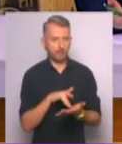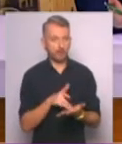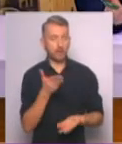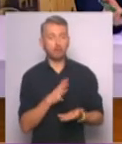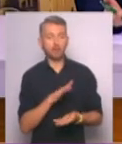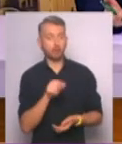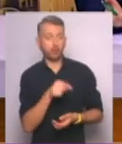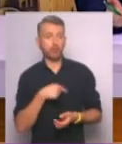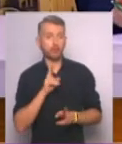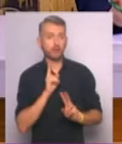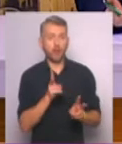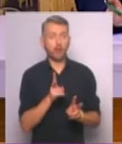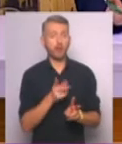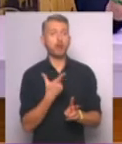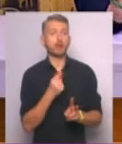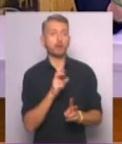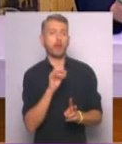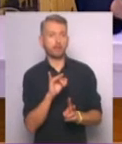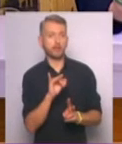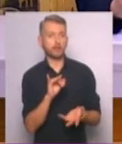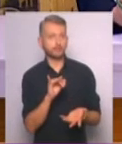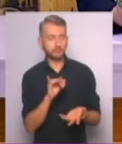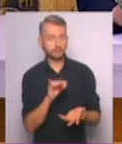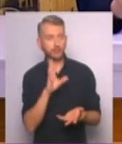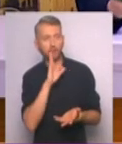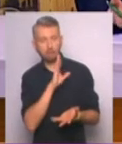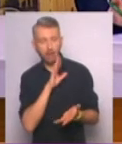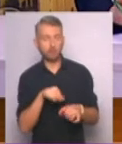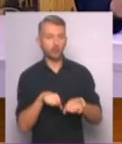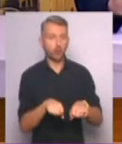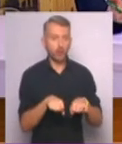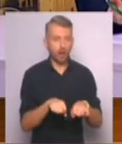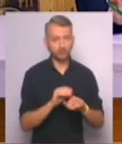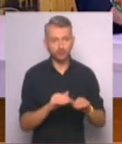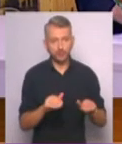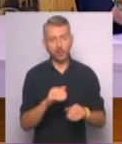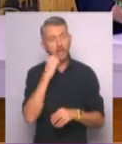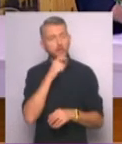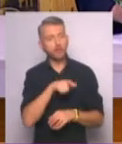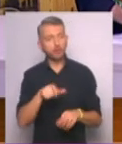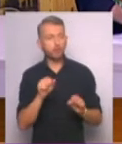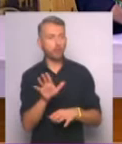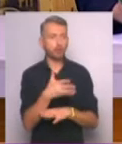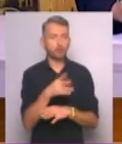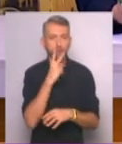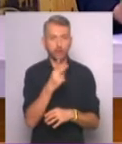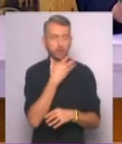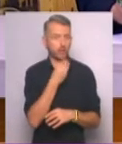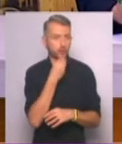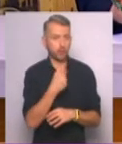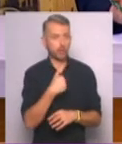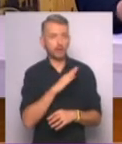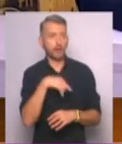було його, я навіть не знаю, власне, де би мами з колясочками, літні люди могли б прогулятись і побачити всю цю красу. Я вже не кажу